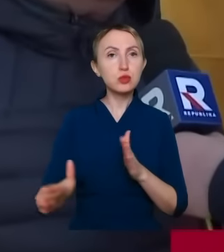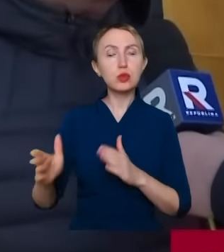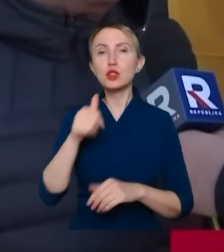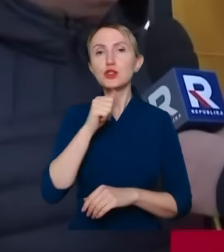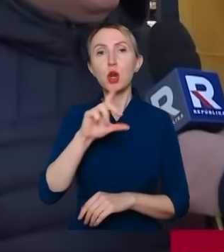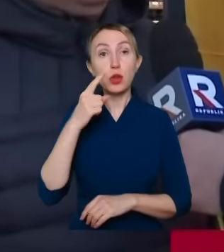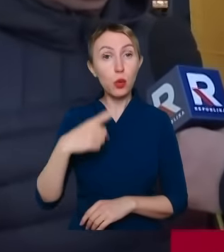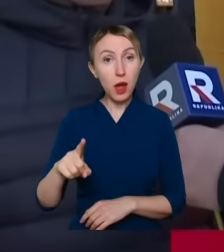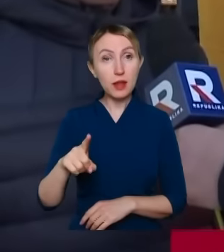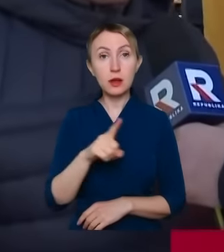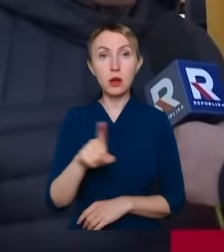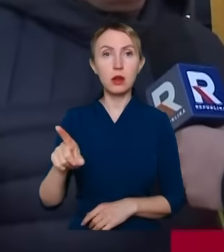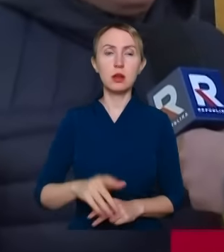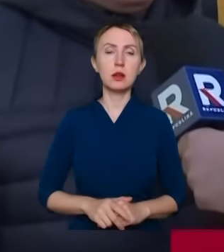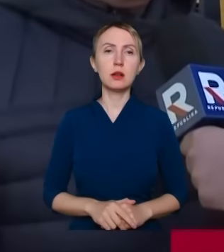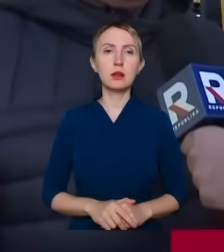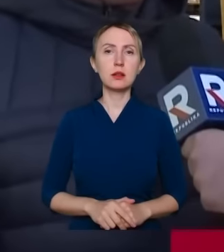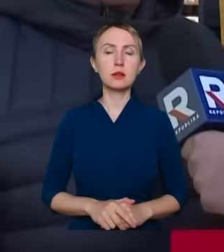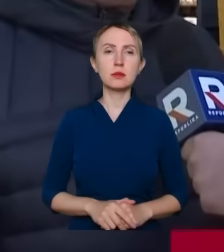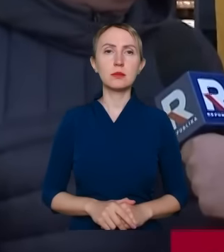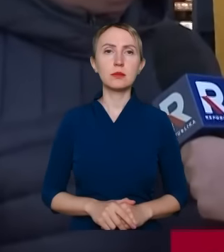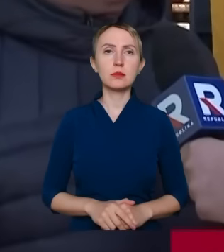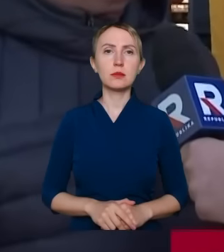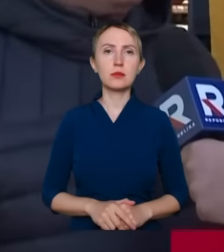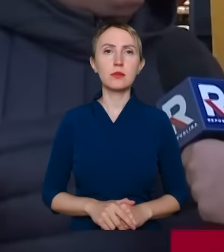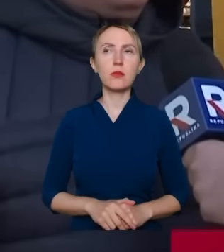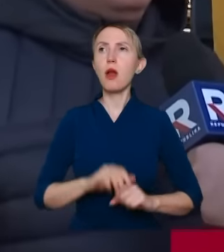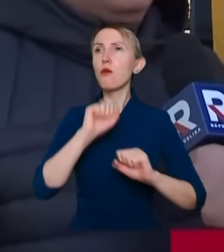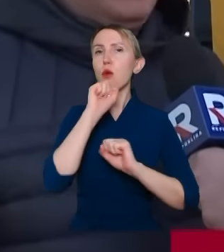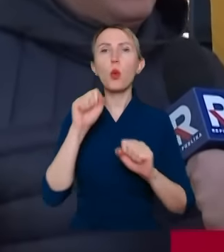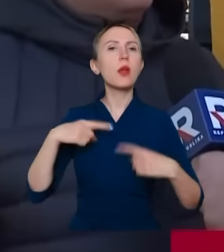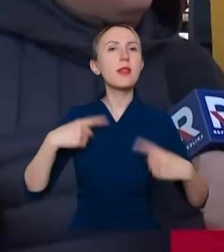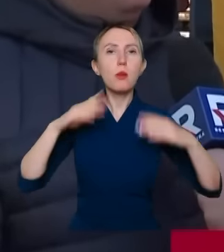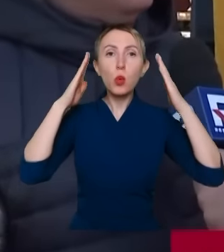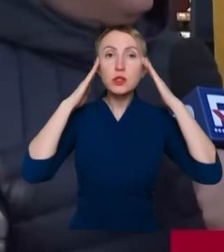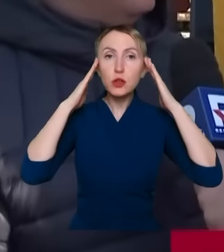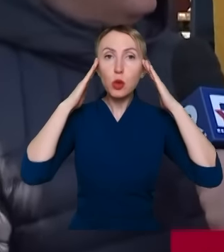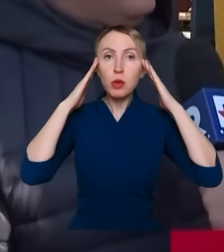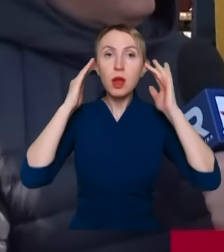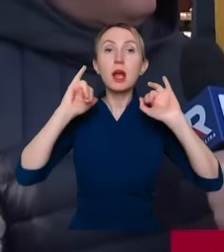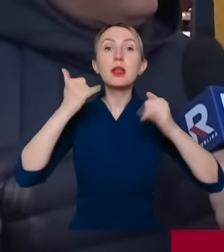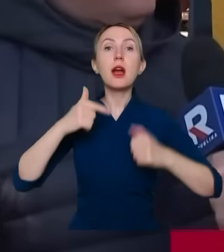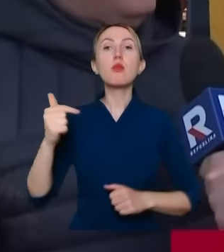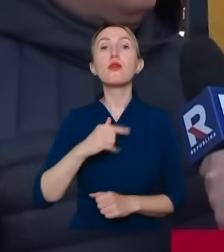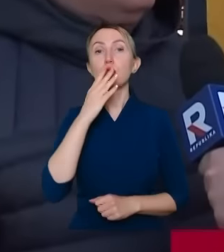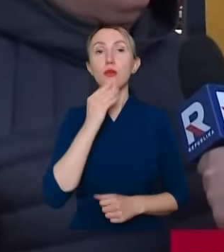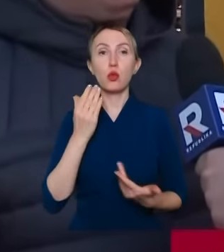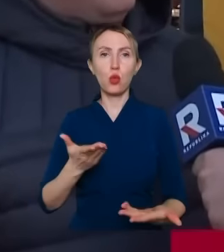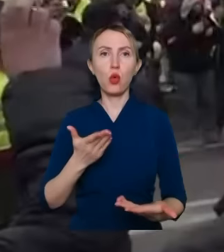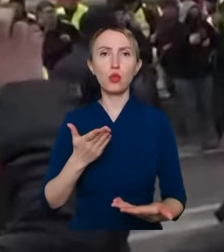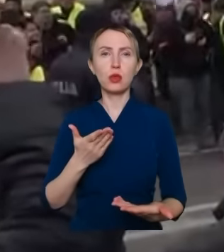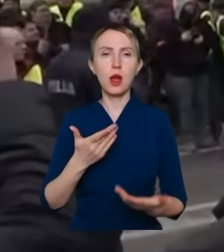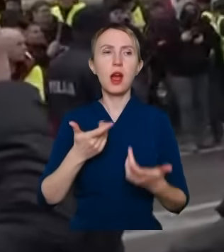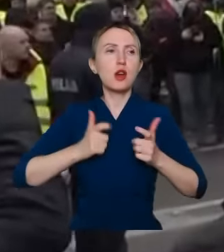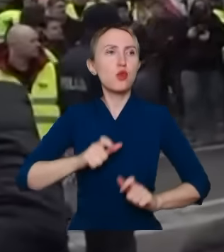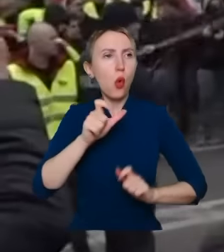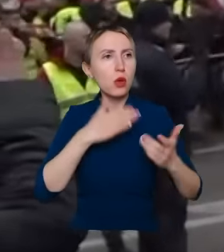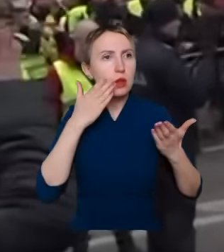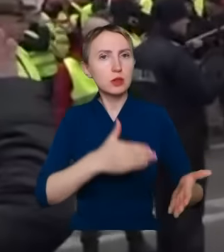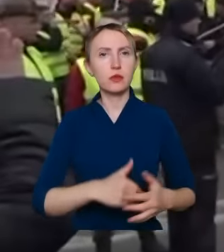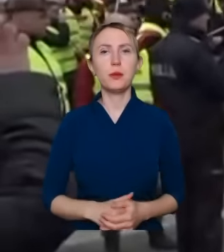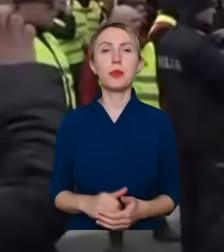ładu to w żadnej mierze nie zdawały sobie sprawy jak to powinno wyglądać ze strony rolnictwa zdaniem